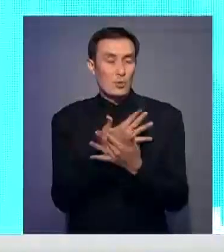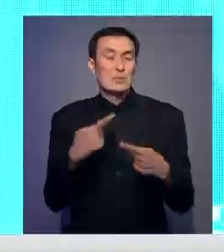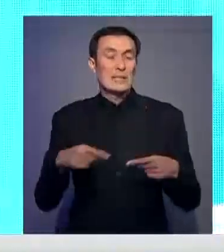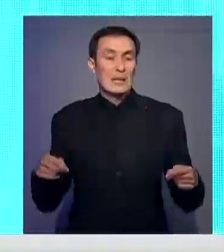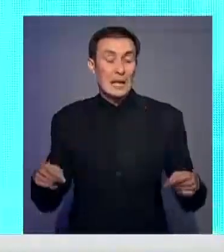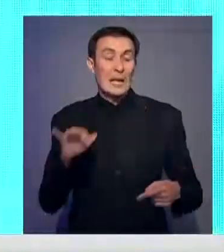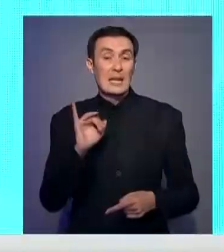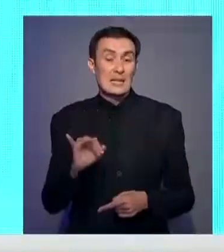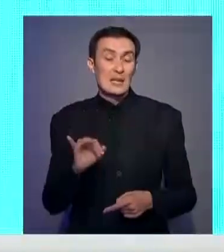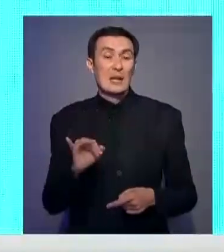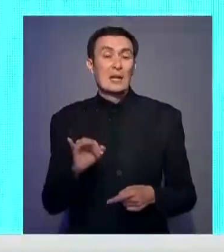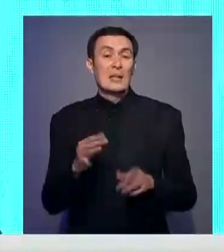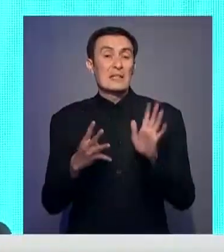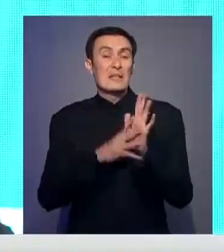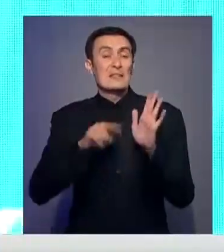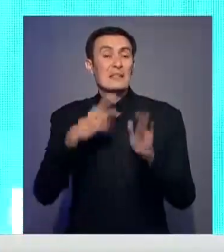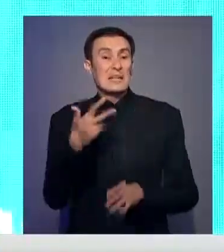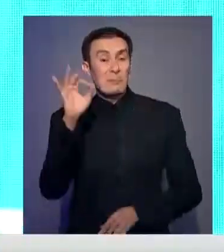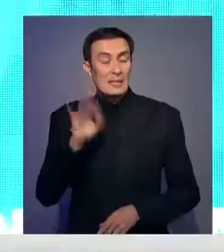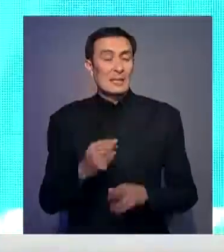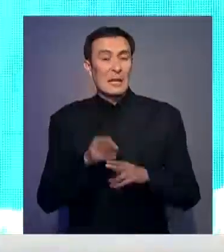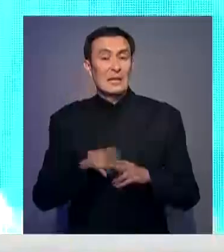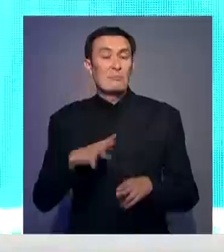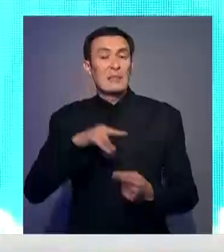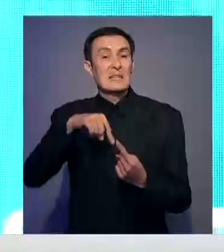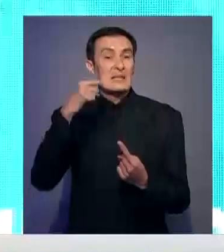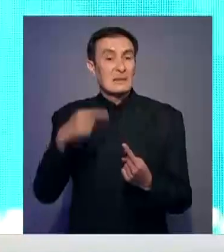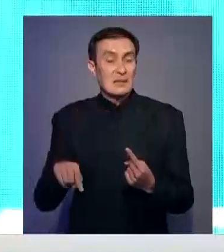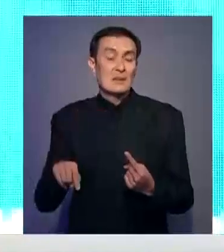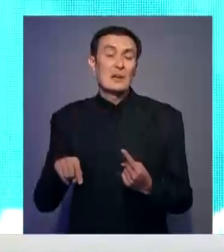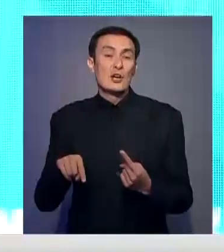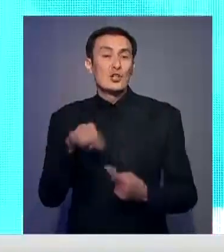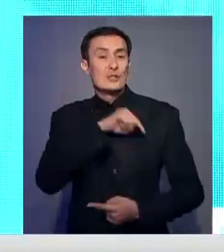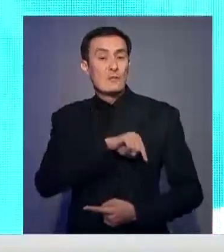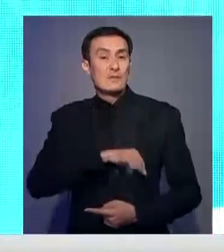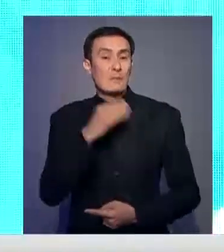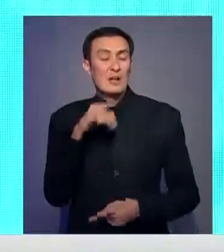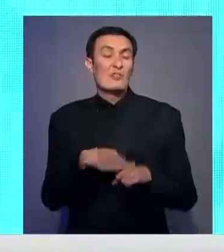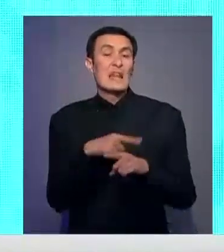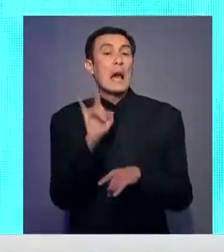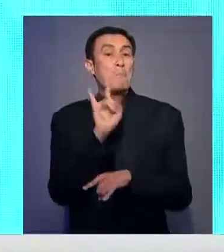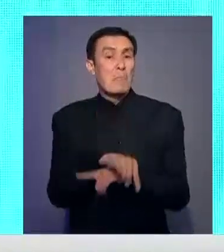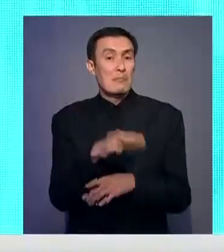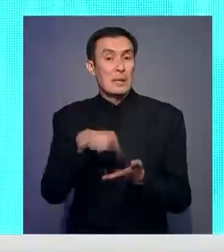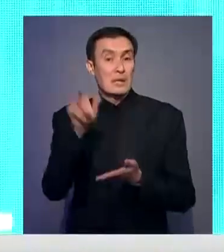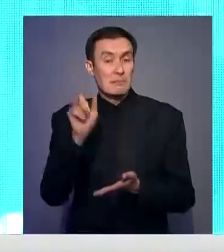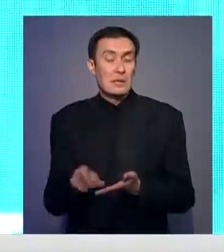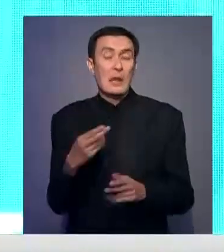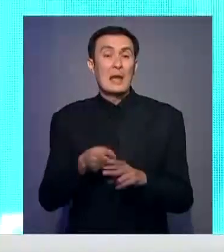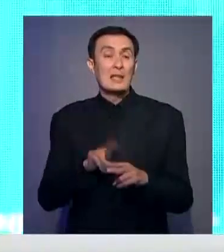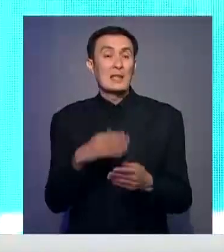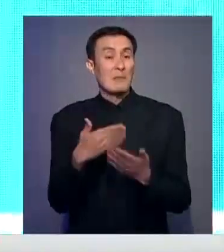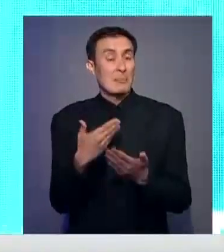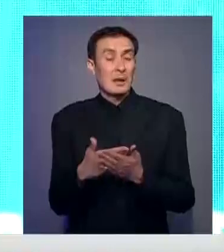И остальные 9,3% это несоответствие заявленным свойствам, либо обман потребителей. Здесь говорится,